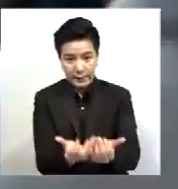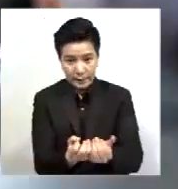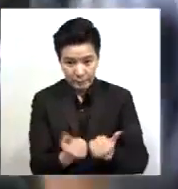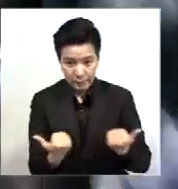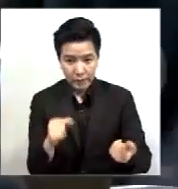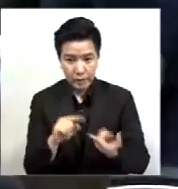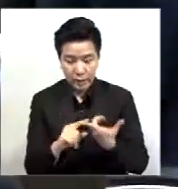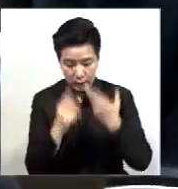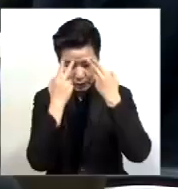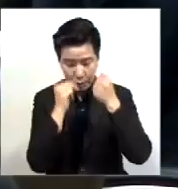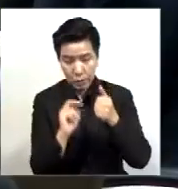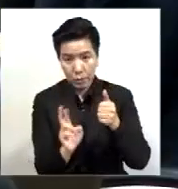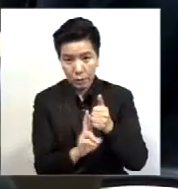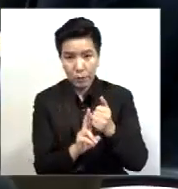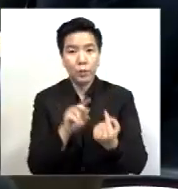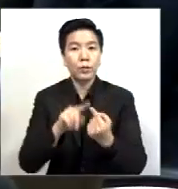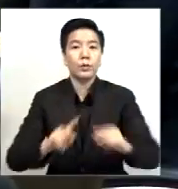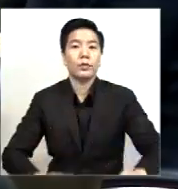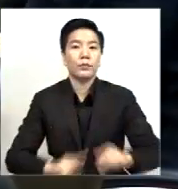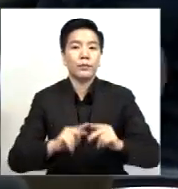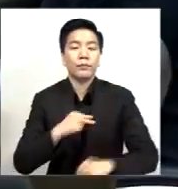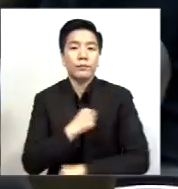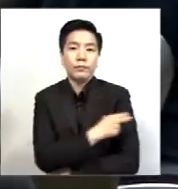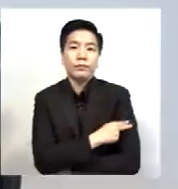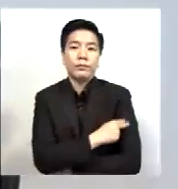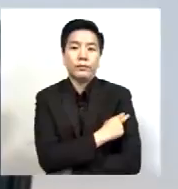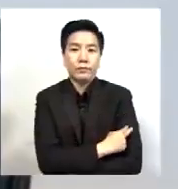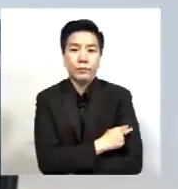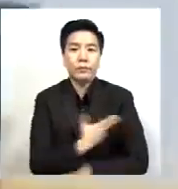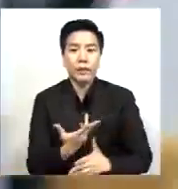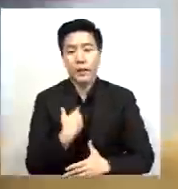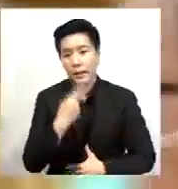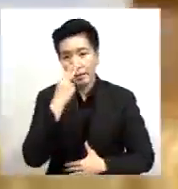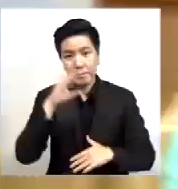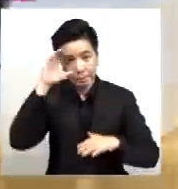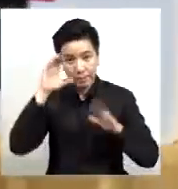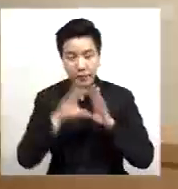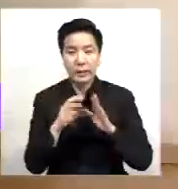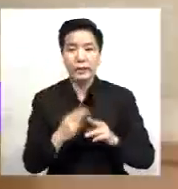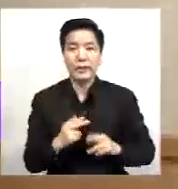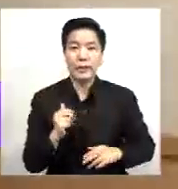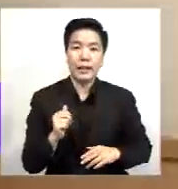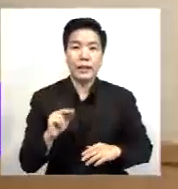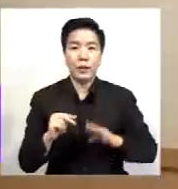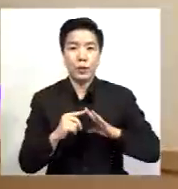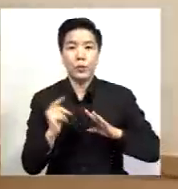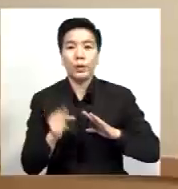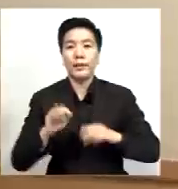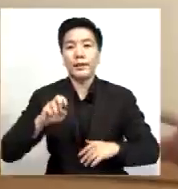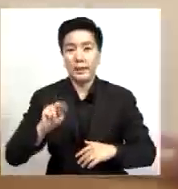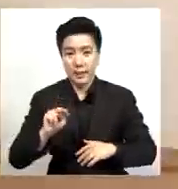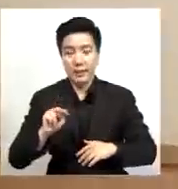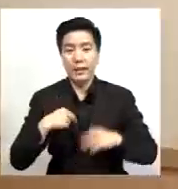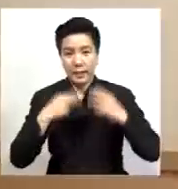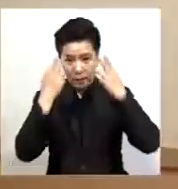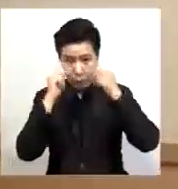ะซึ่งมีรองนายกรัฐมนตรีและรัฐมนตรีว่าการกระทรวงสาธารณสุขอย่างที่คุณผู้ชมเห็นอยู่เนี่ยนะคะคุณอนุทินชาญวีรกูลนะคะพร้อ